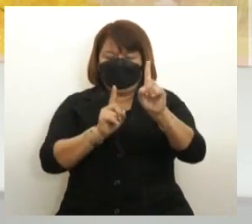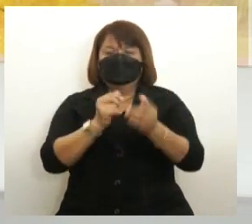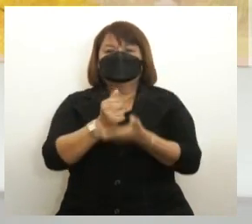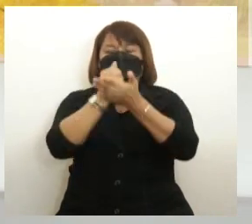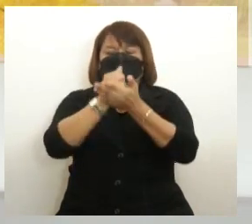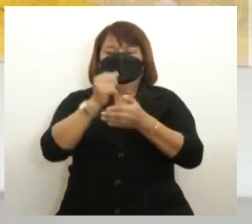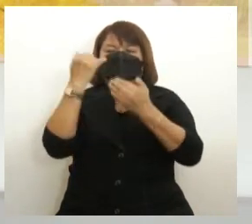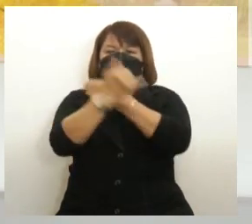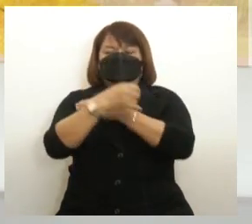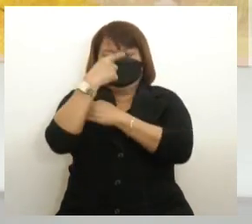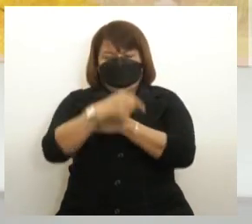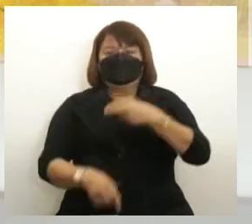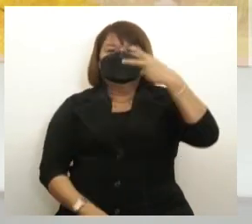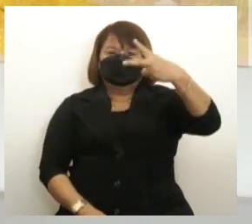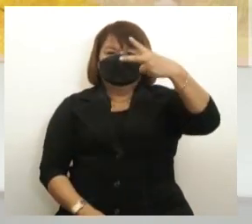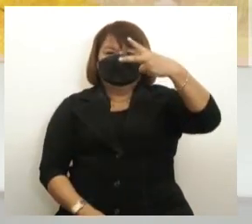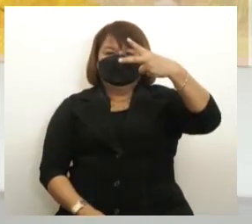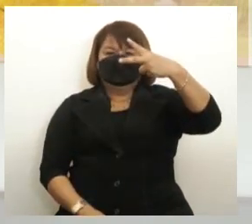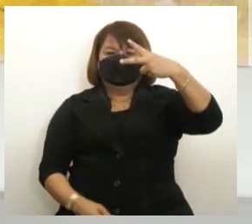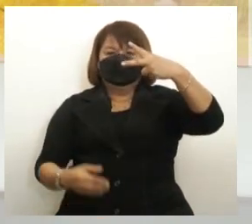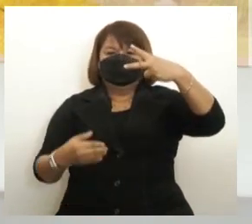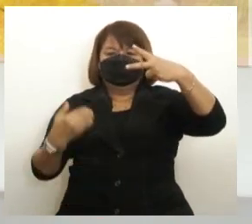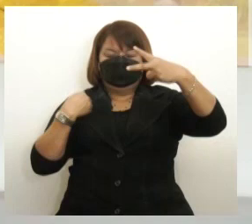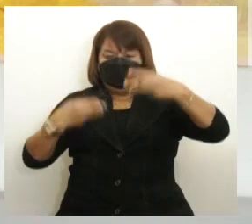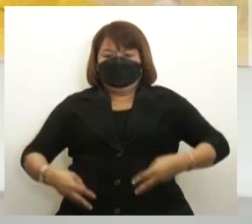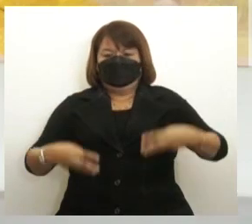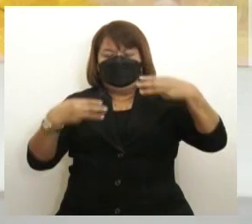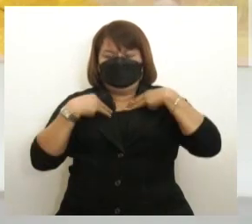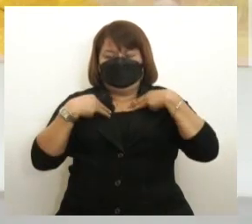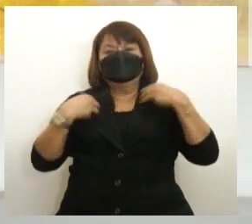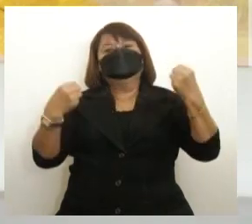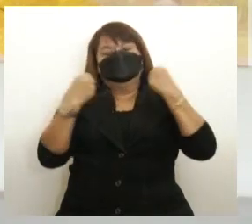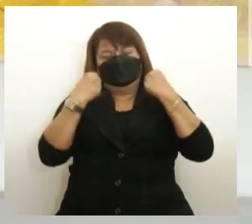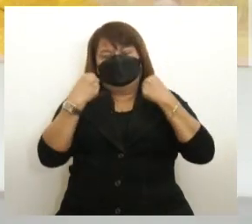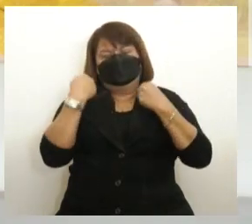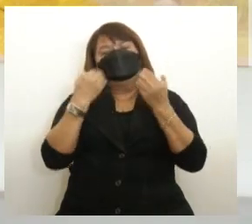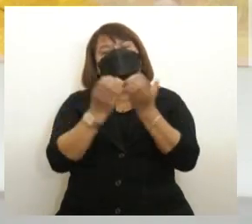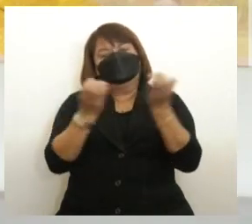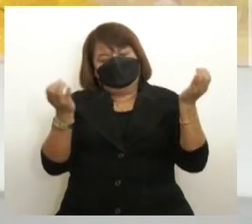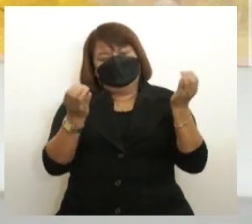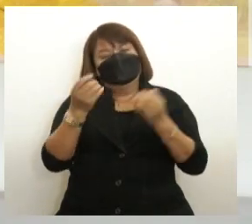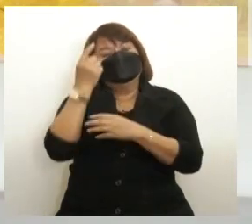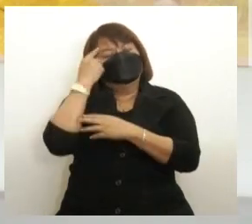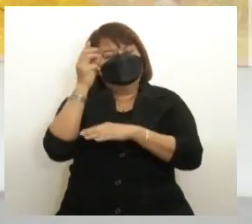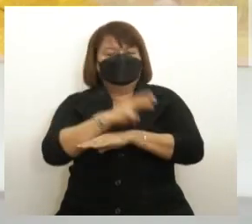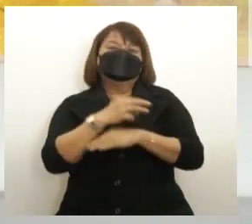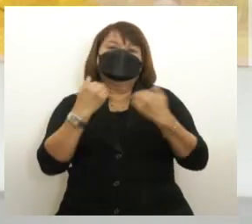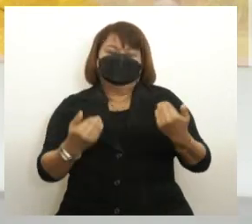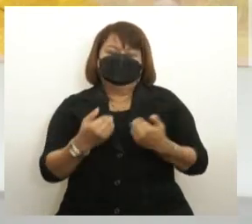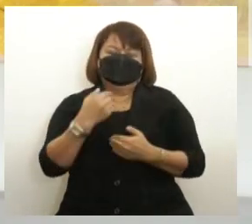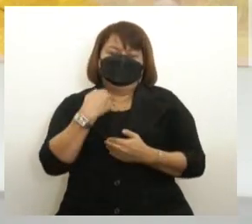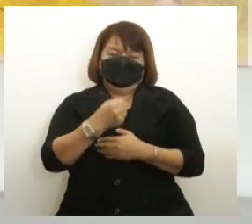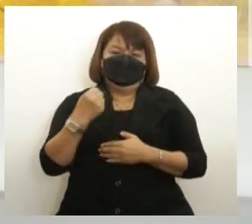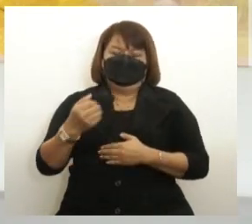การมีพื้นฐานชีวิตที่มั่นคงและมีคุณธรรม ผมคิดว่าวันนี้นะครับสิ่งที่ผมอยาก